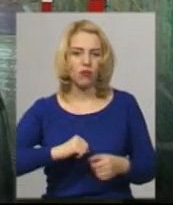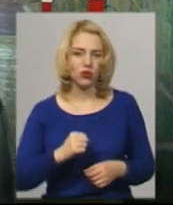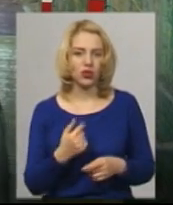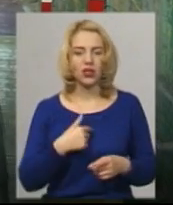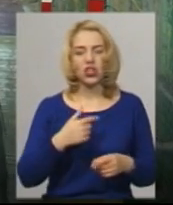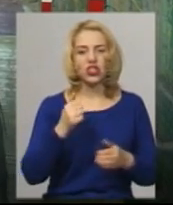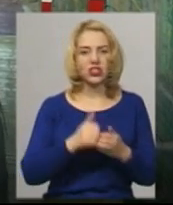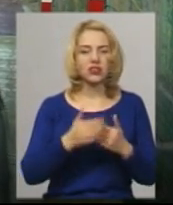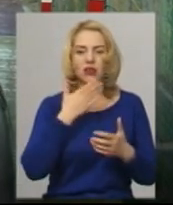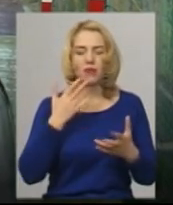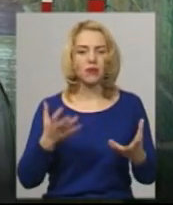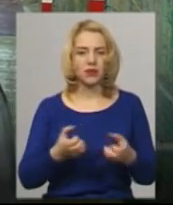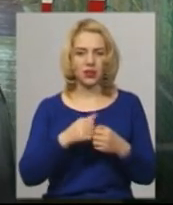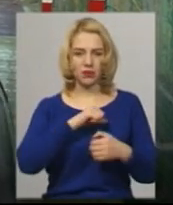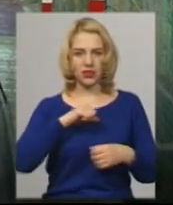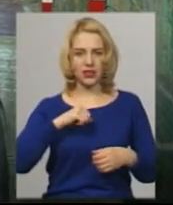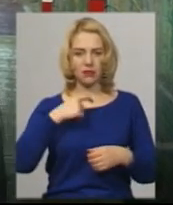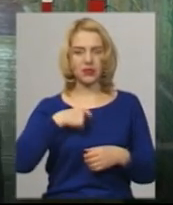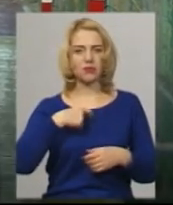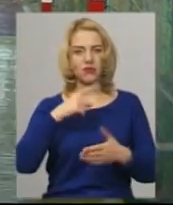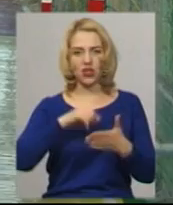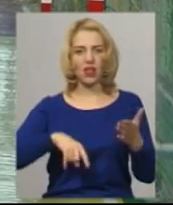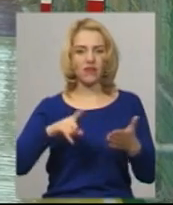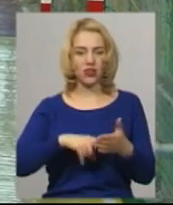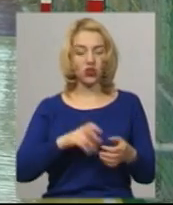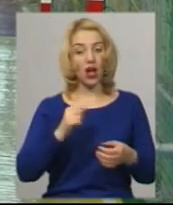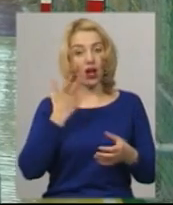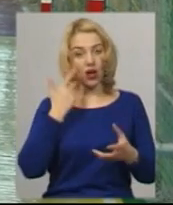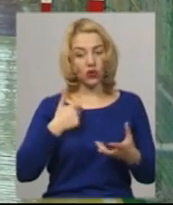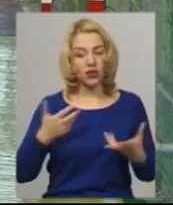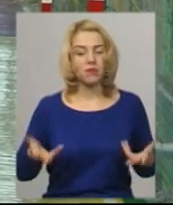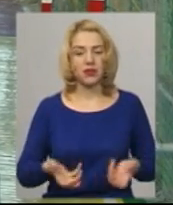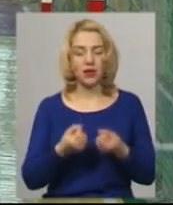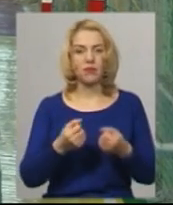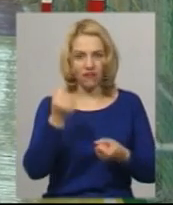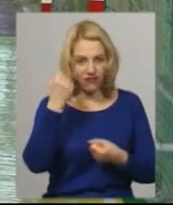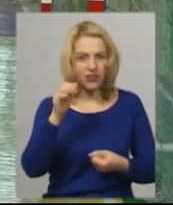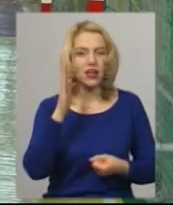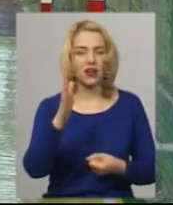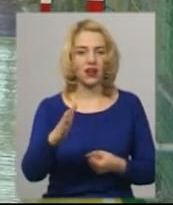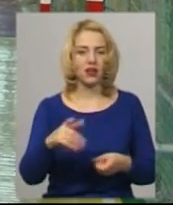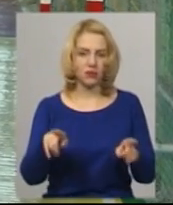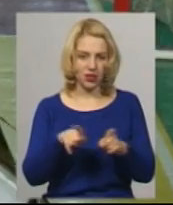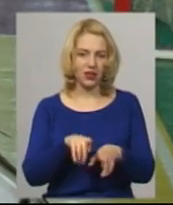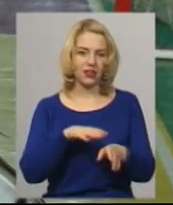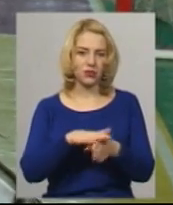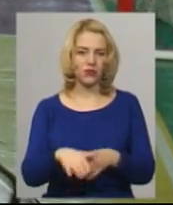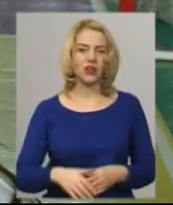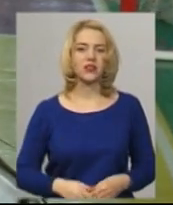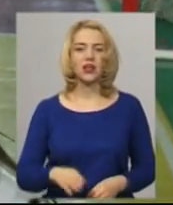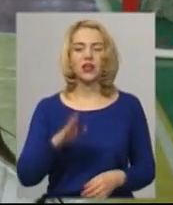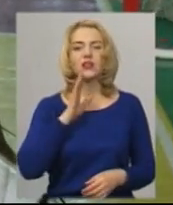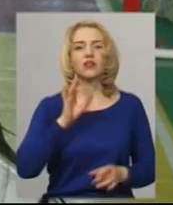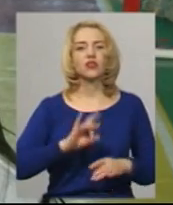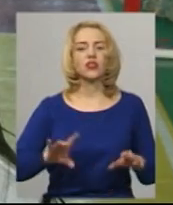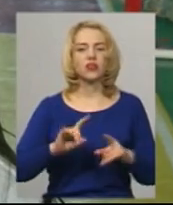вони просто вже самі перестають вірити в себе. А коли ти підтримуєш, кажеш, виграємо. І воно так і збувається. Дівчина